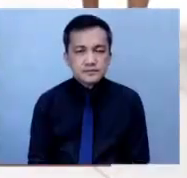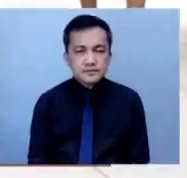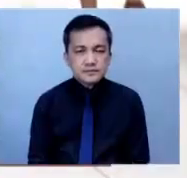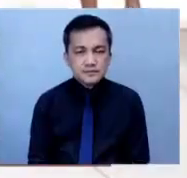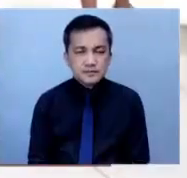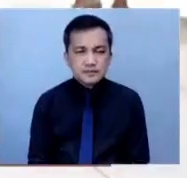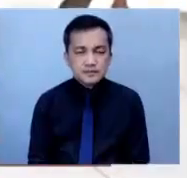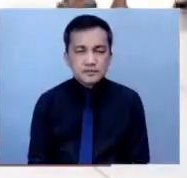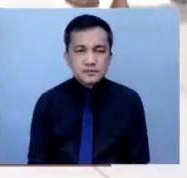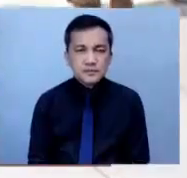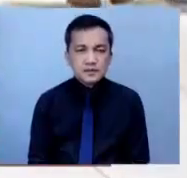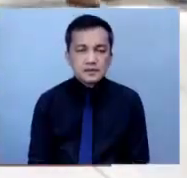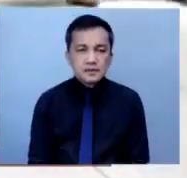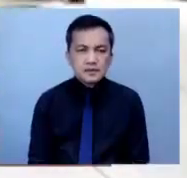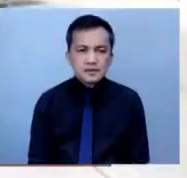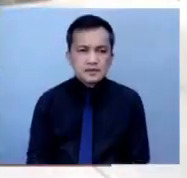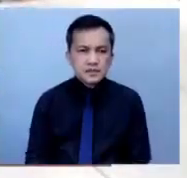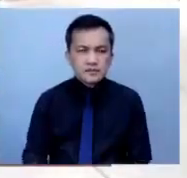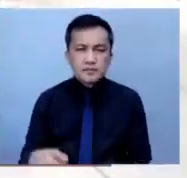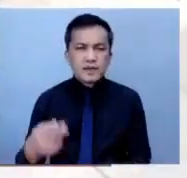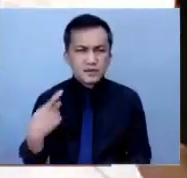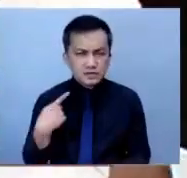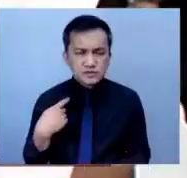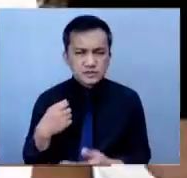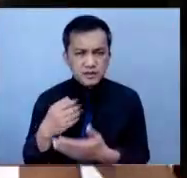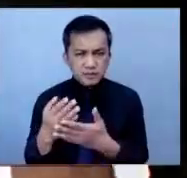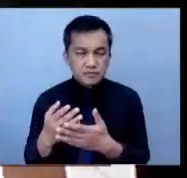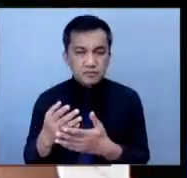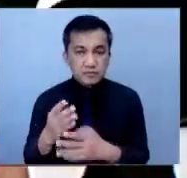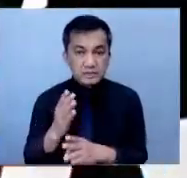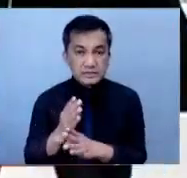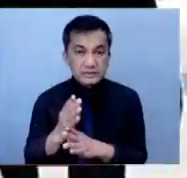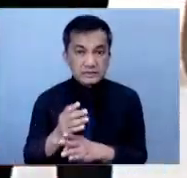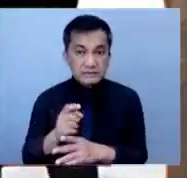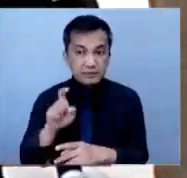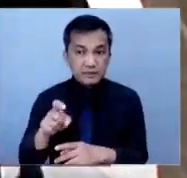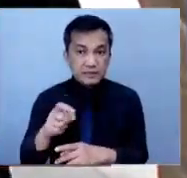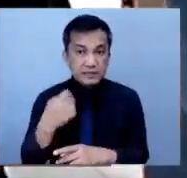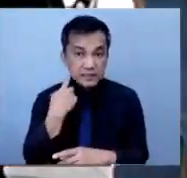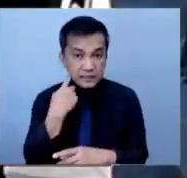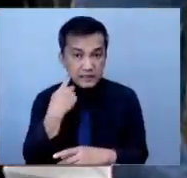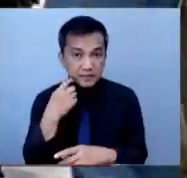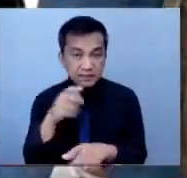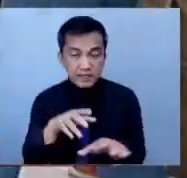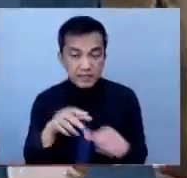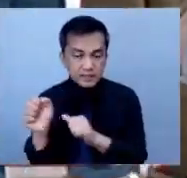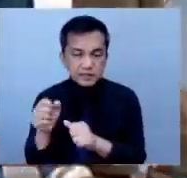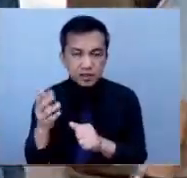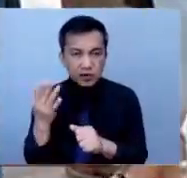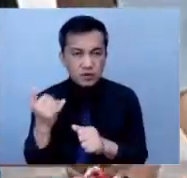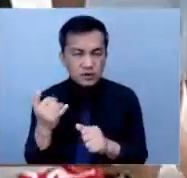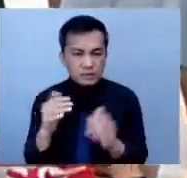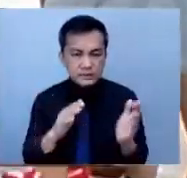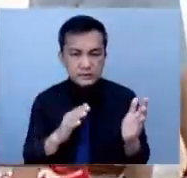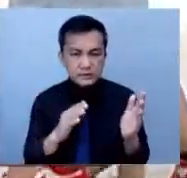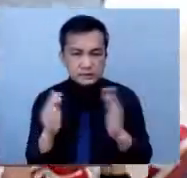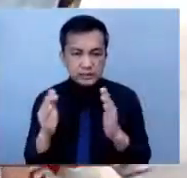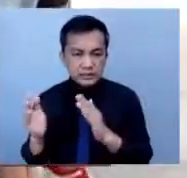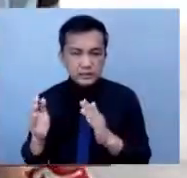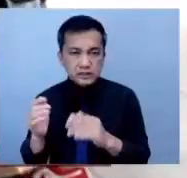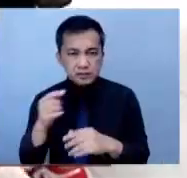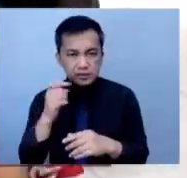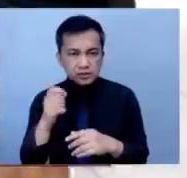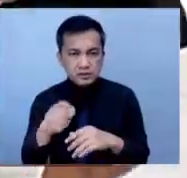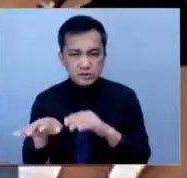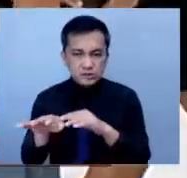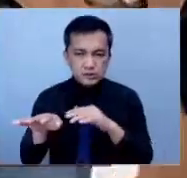Bok Mean, may ilang bus na dapat ay kanina pa naka-alias pero na-delay dahil nga sa matinding traffic sa